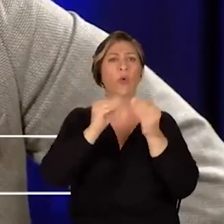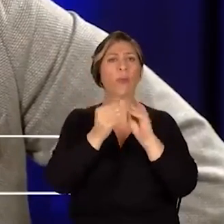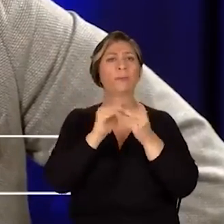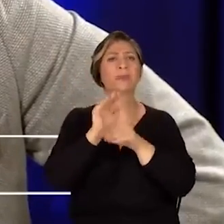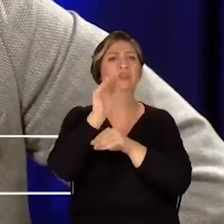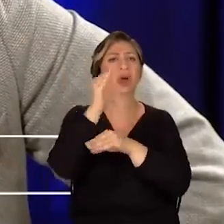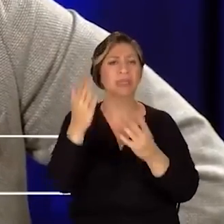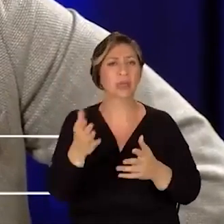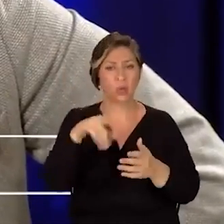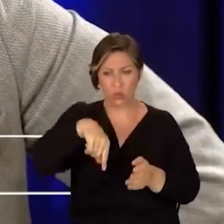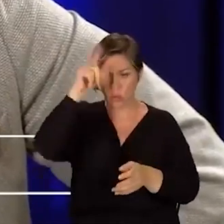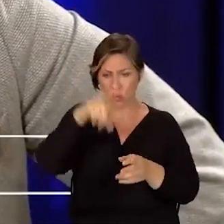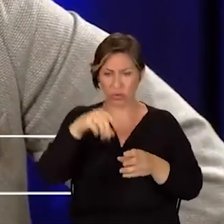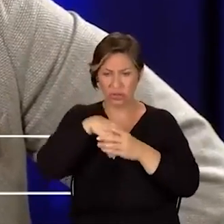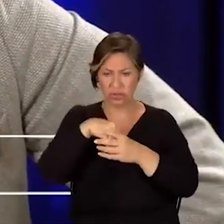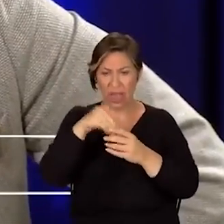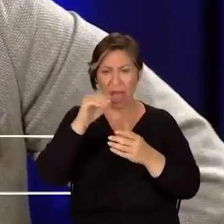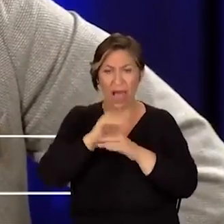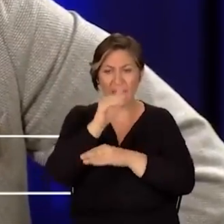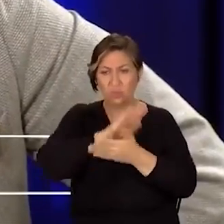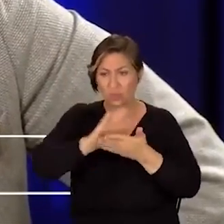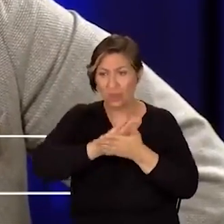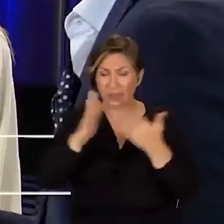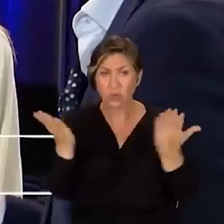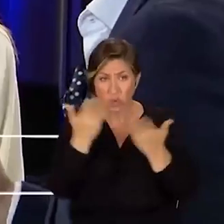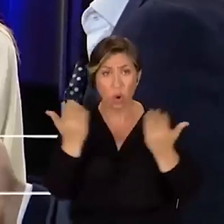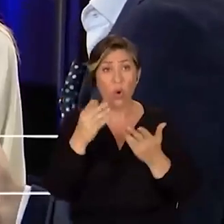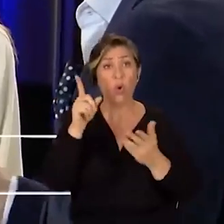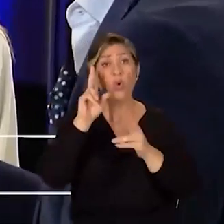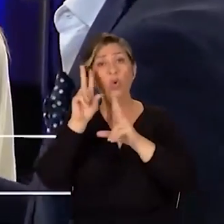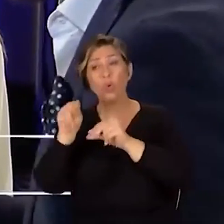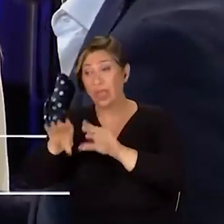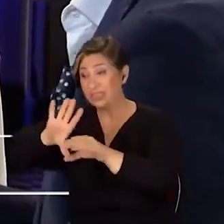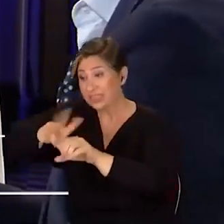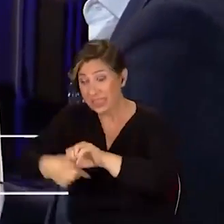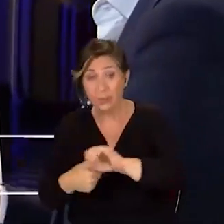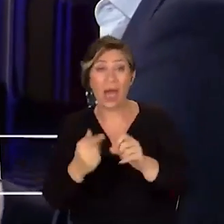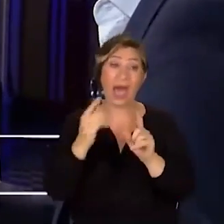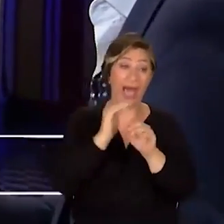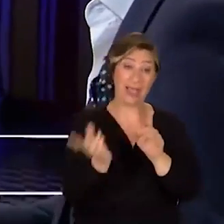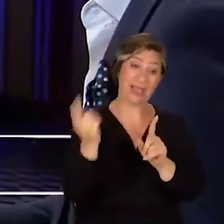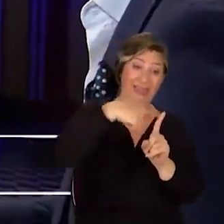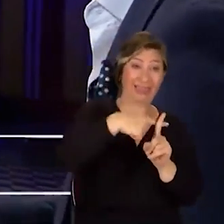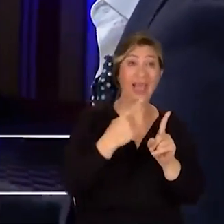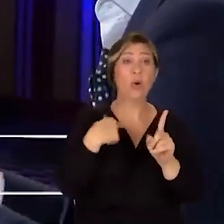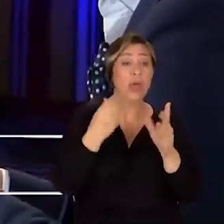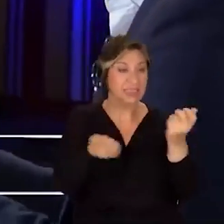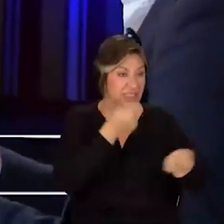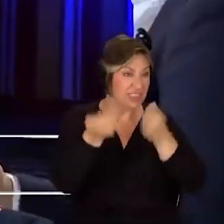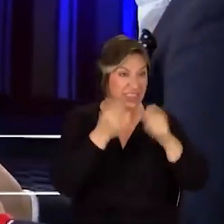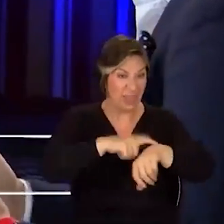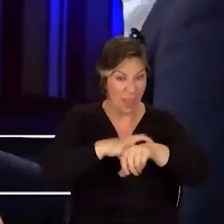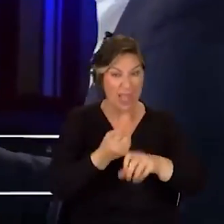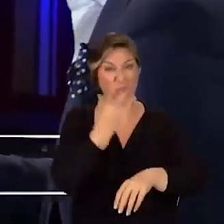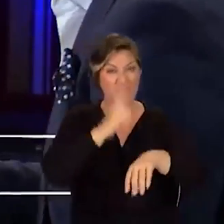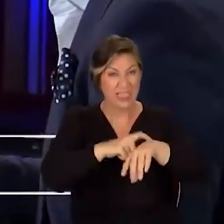yaşardı. İnsanların gün içerisindeki hayatı düzenlemekten çok o hayata uykudan çalıp katma kaygısı var. Çünkü bu taraf hep yetmiyor ya. Evet. Sürekli